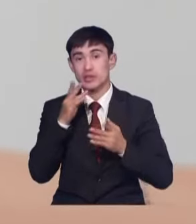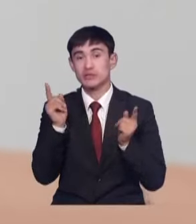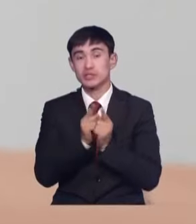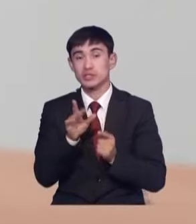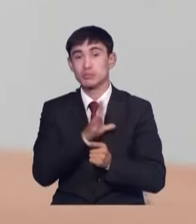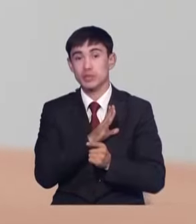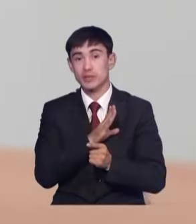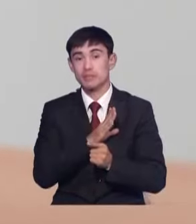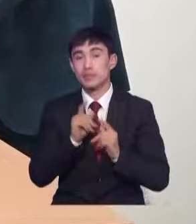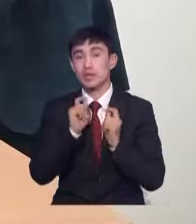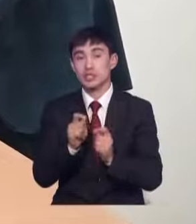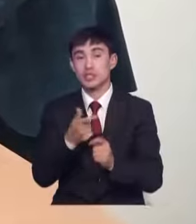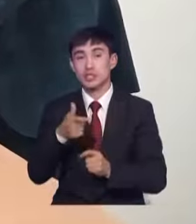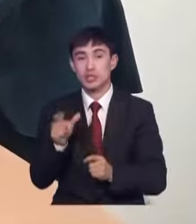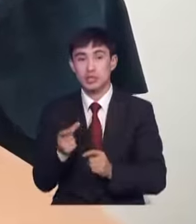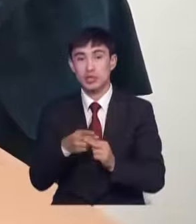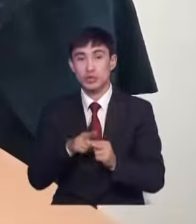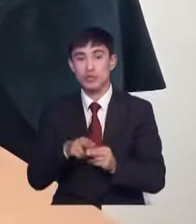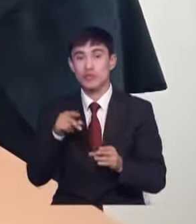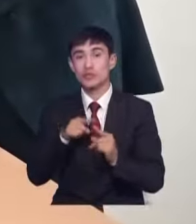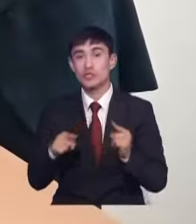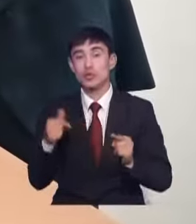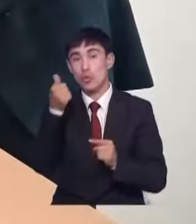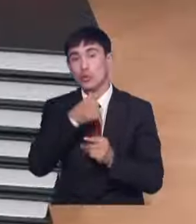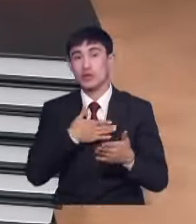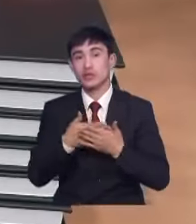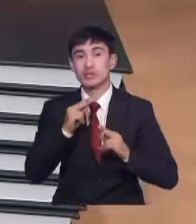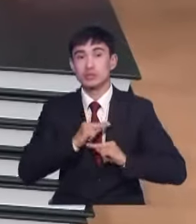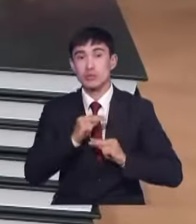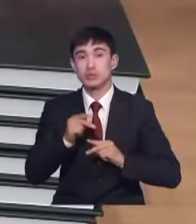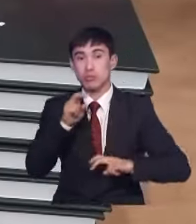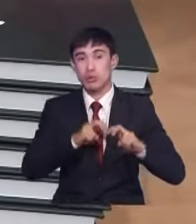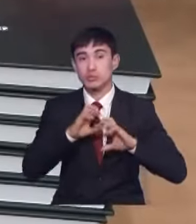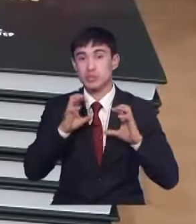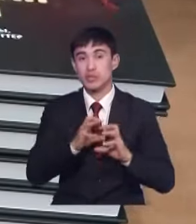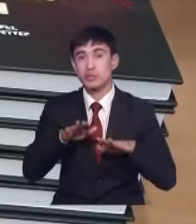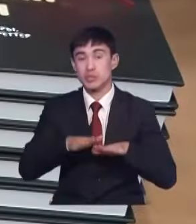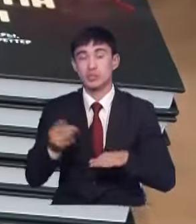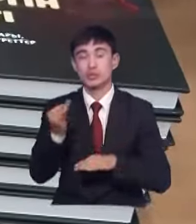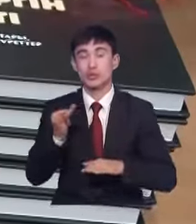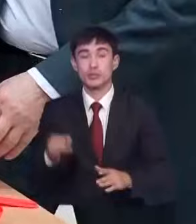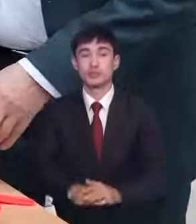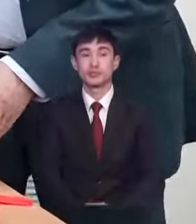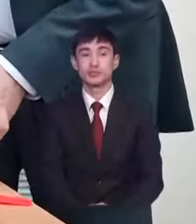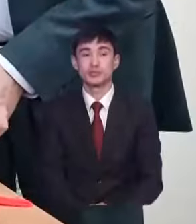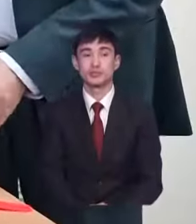встрече было уделено награждению граждан которые в течение года активно занимались поиском и сохранением местной